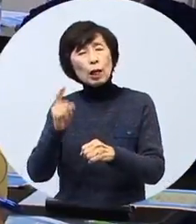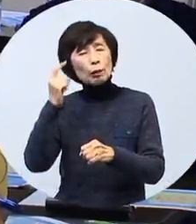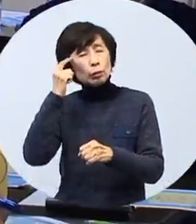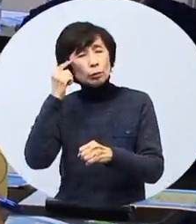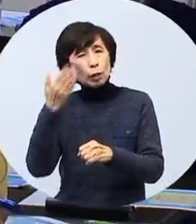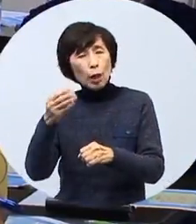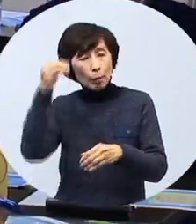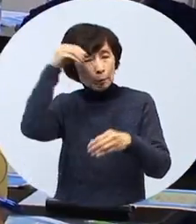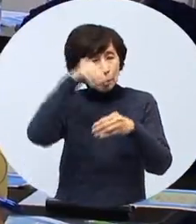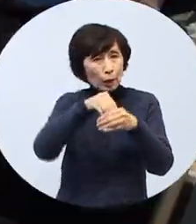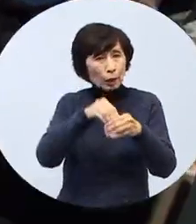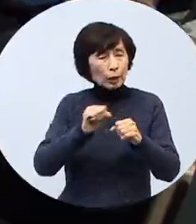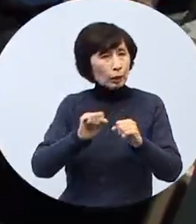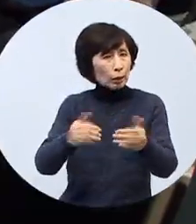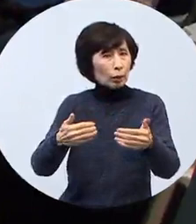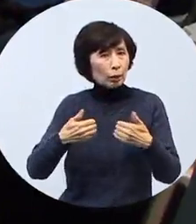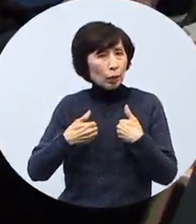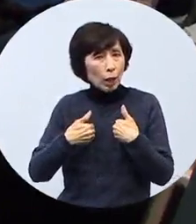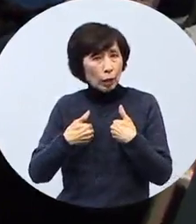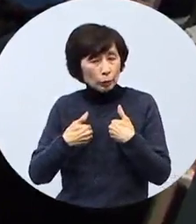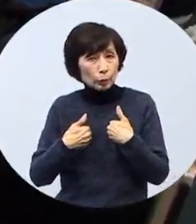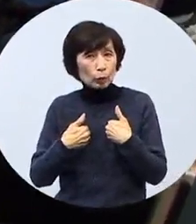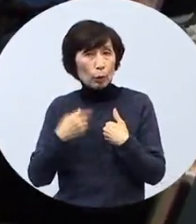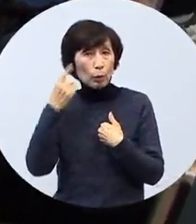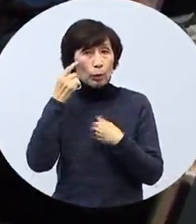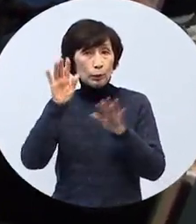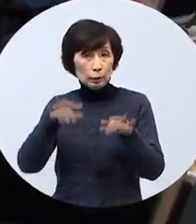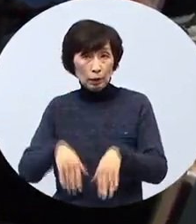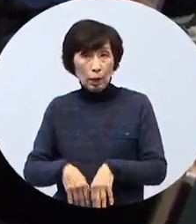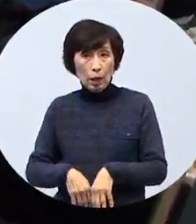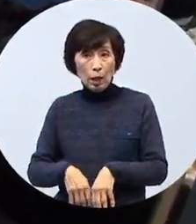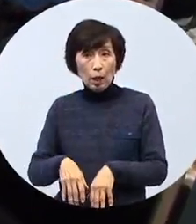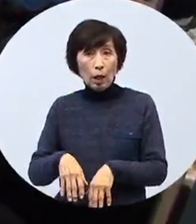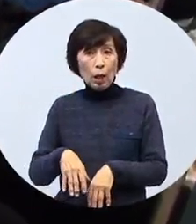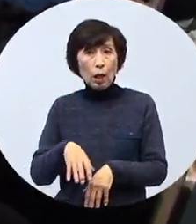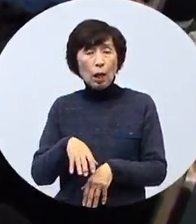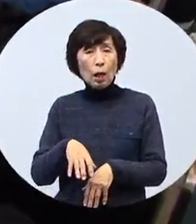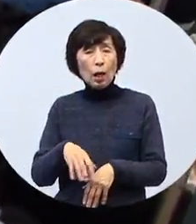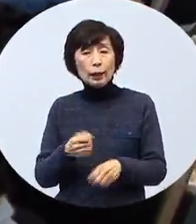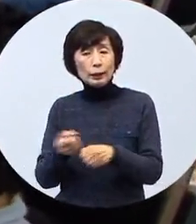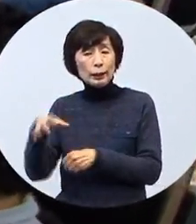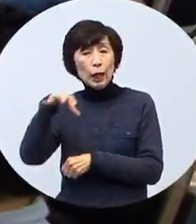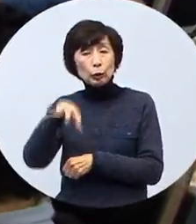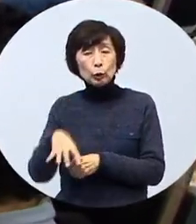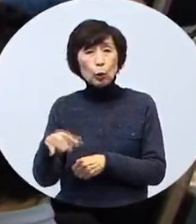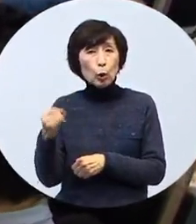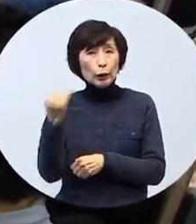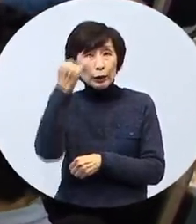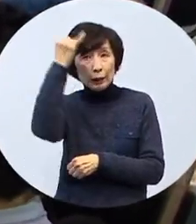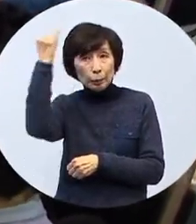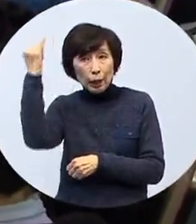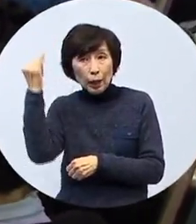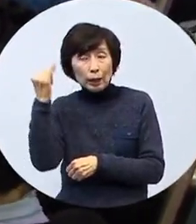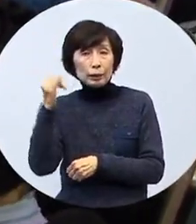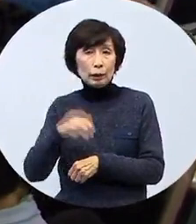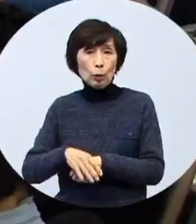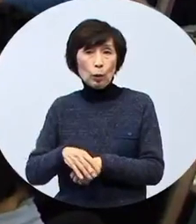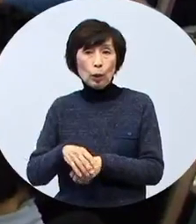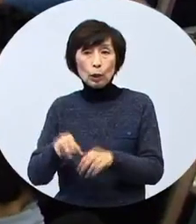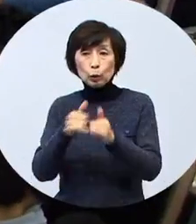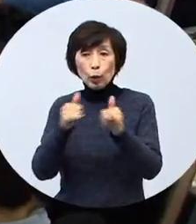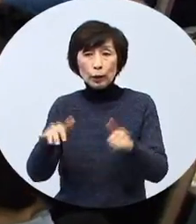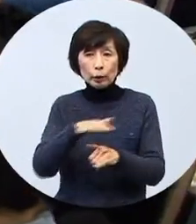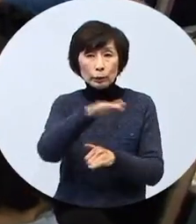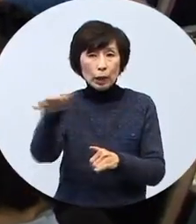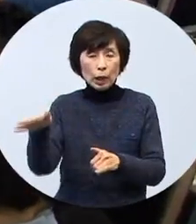切に感じます。では災害時の避難所のことをイメージしたとき、障害のある皆さんはど